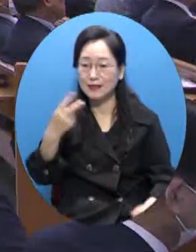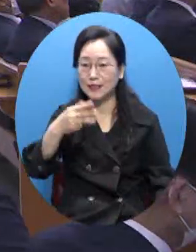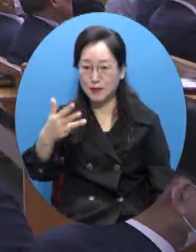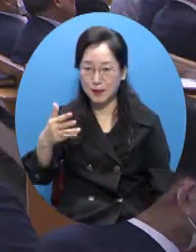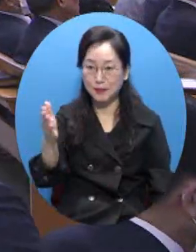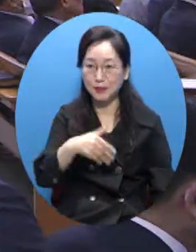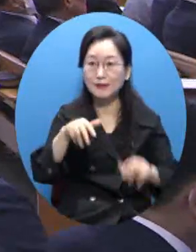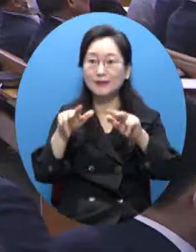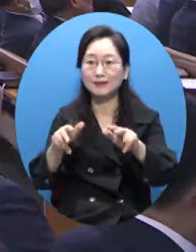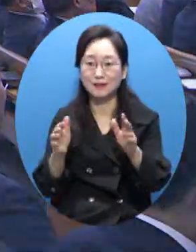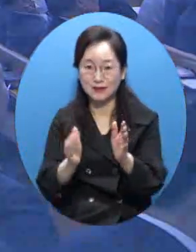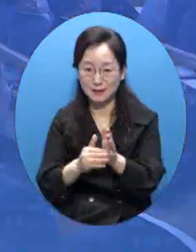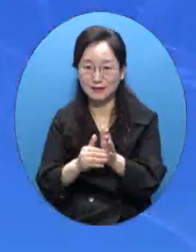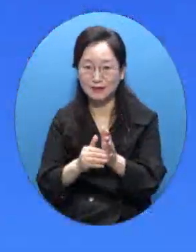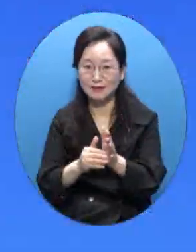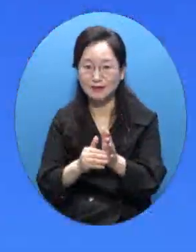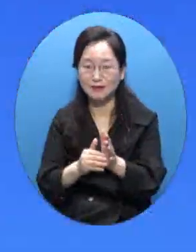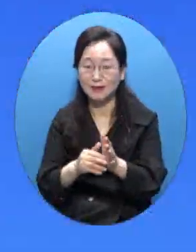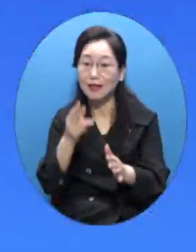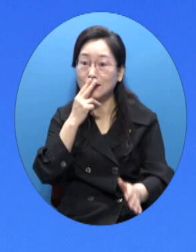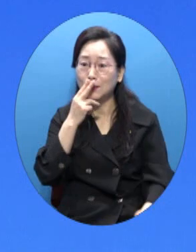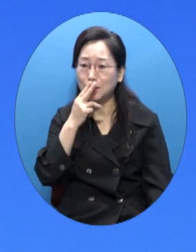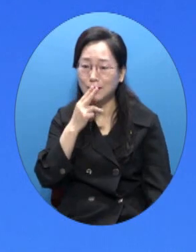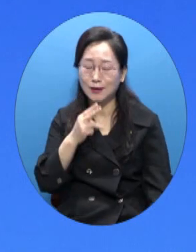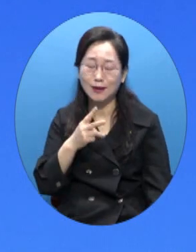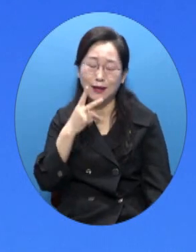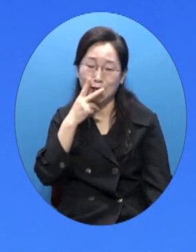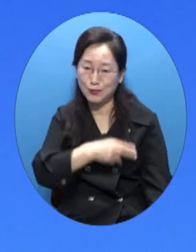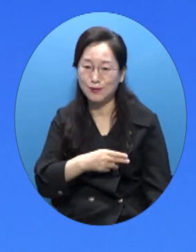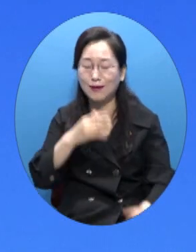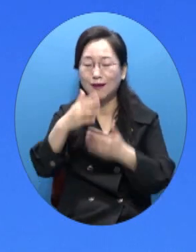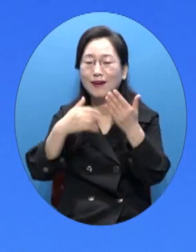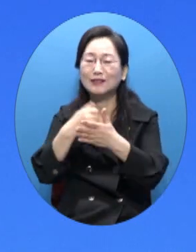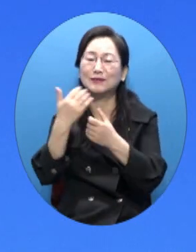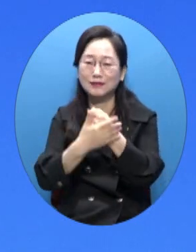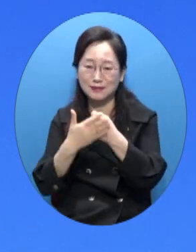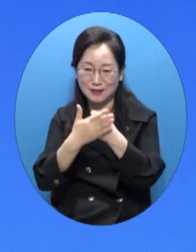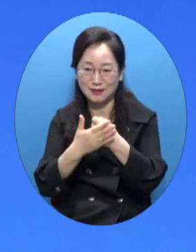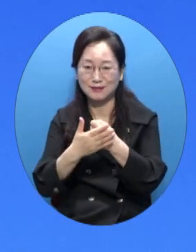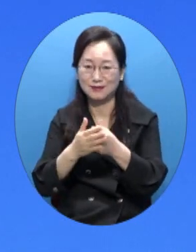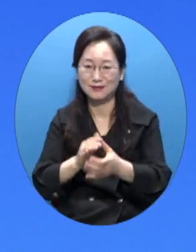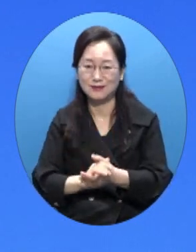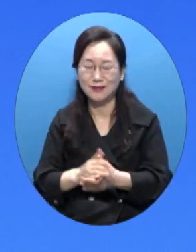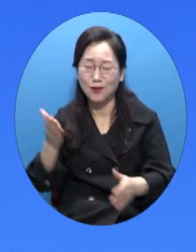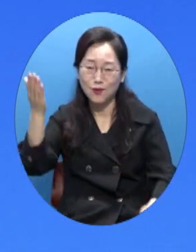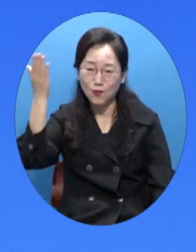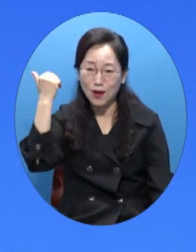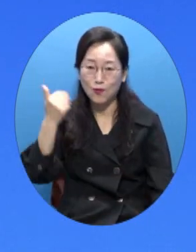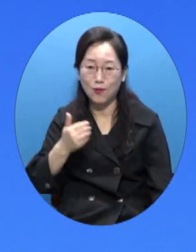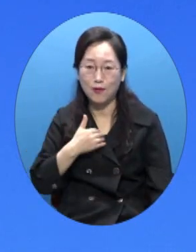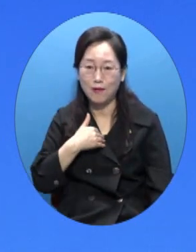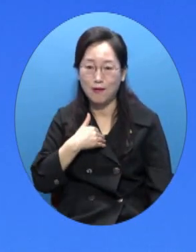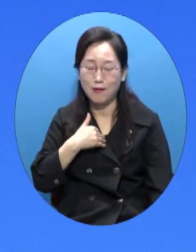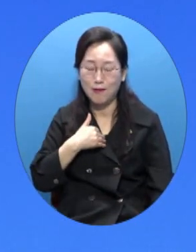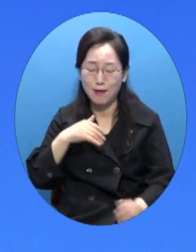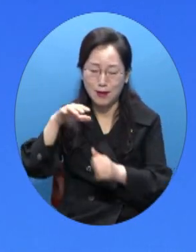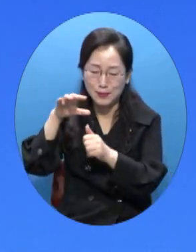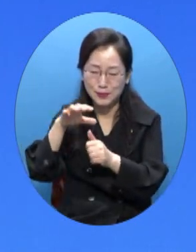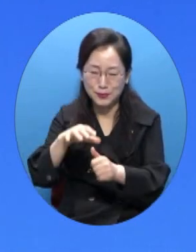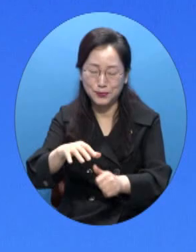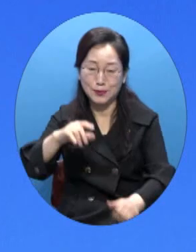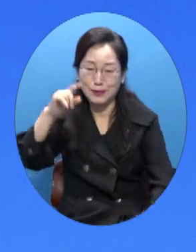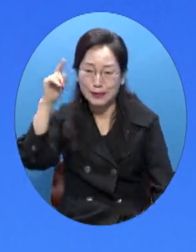2008년부터 지금까지 담배를 안 피우고 있습니다. 이 모든 것이 하나님의 은혜입니다. 과거에 설사를 지배하고 있던